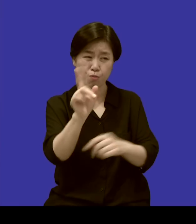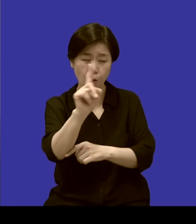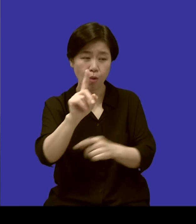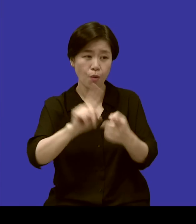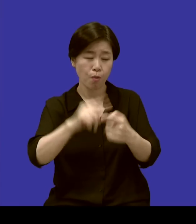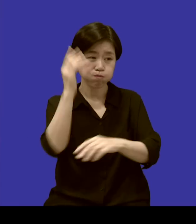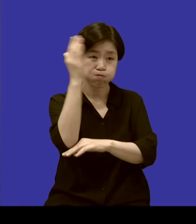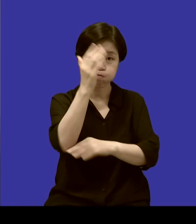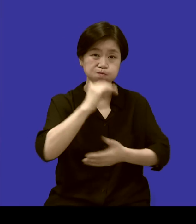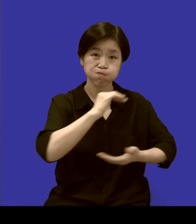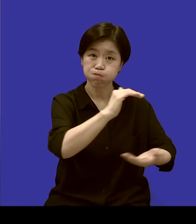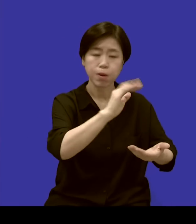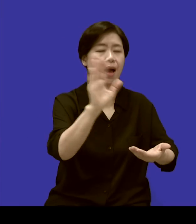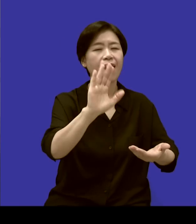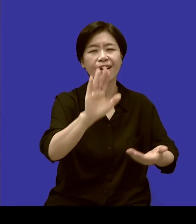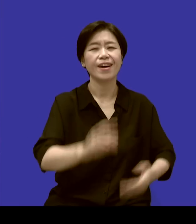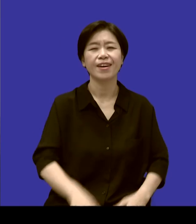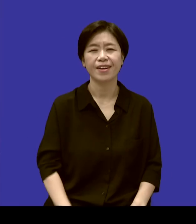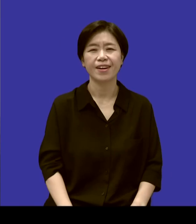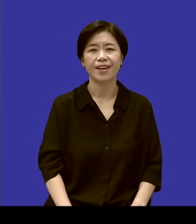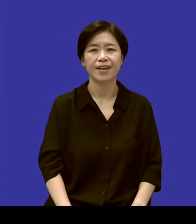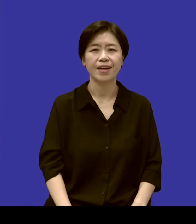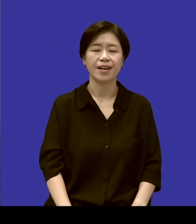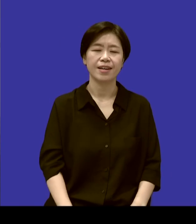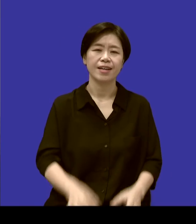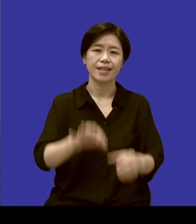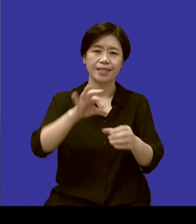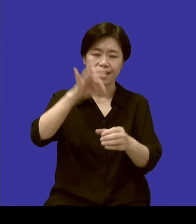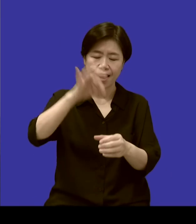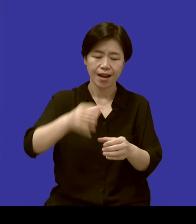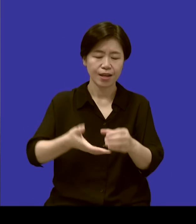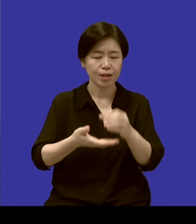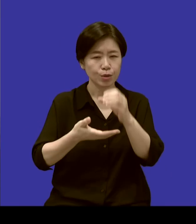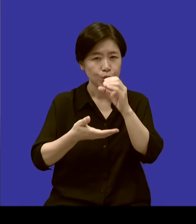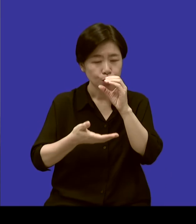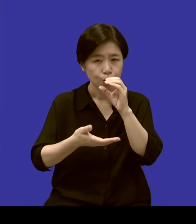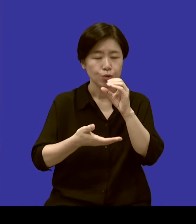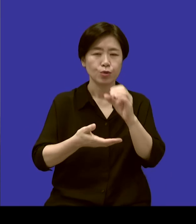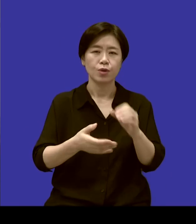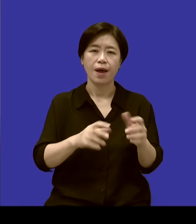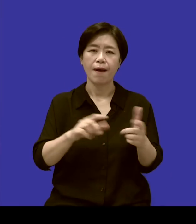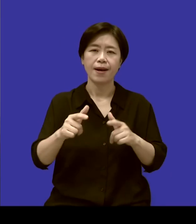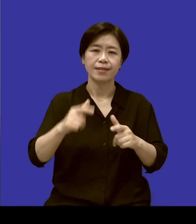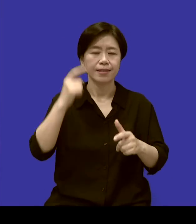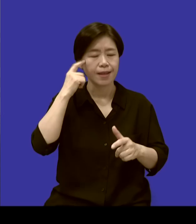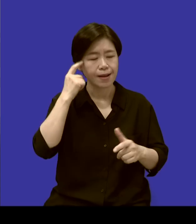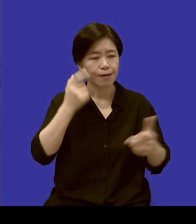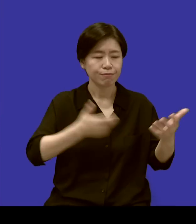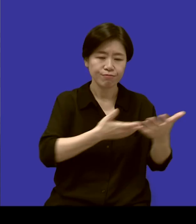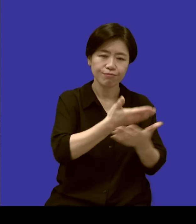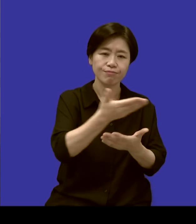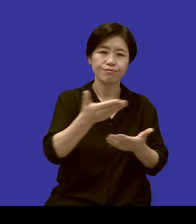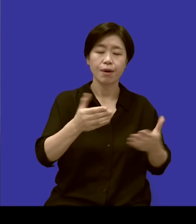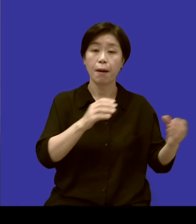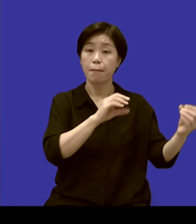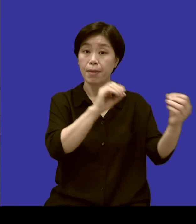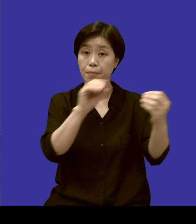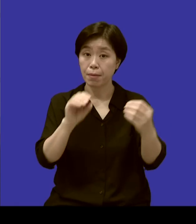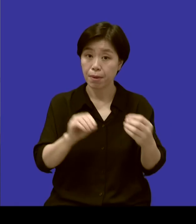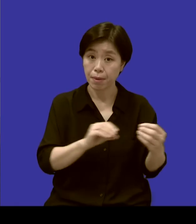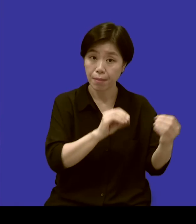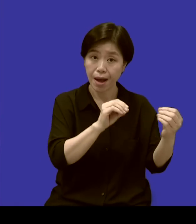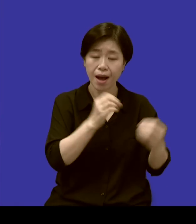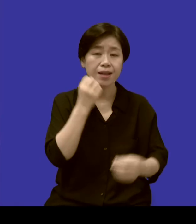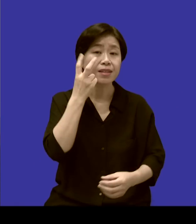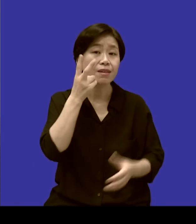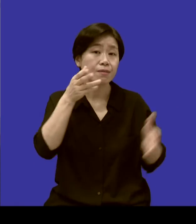그 어떤 떡 되는 교제, 차를 마시는 교제를 통해서 2개월 동안 일주일에 한 번씩 오전 9시부터 2시